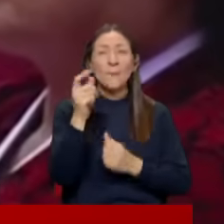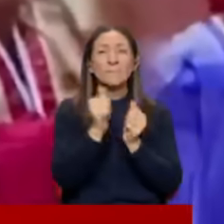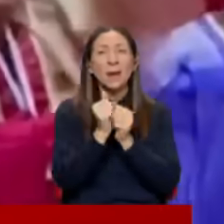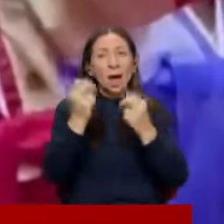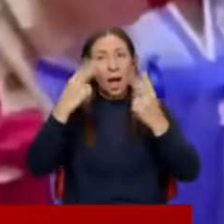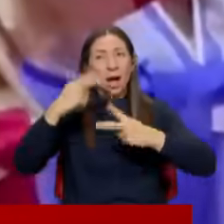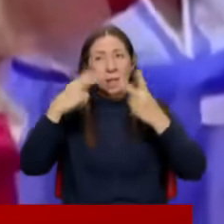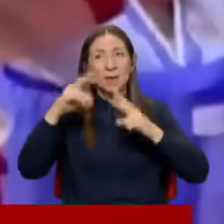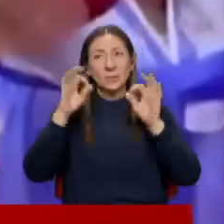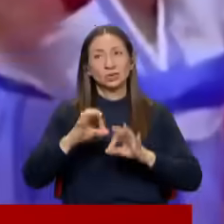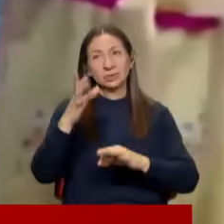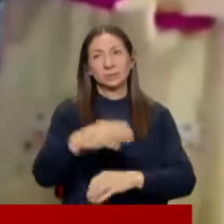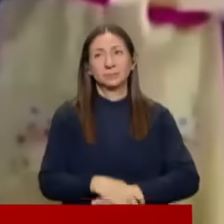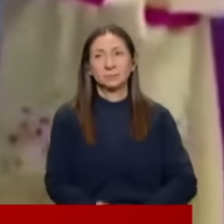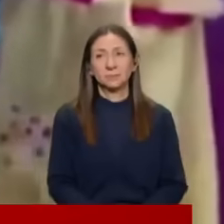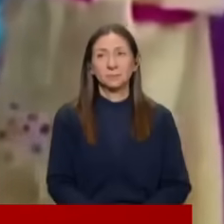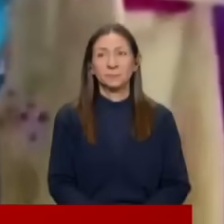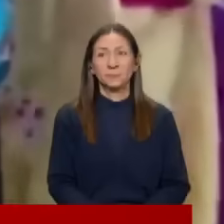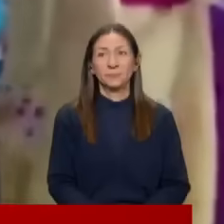birlikte ağladı.